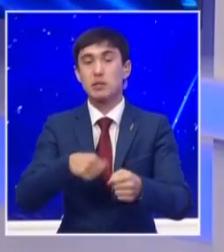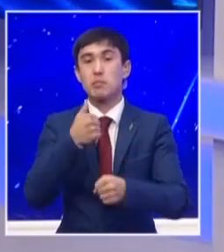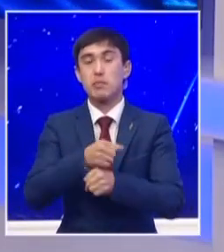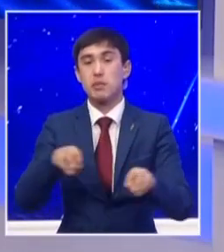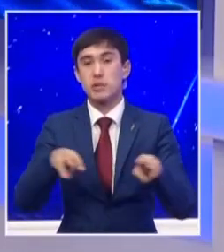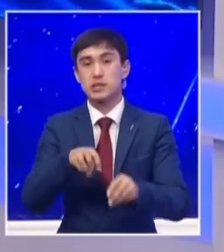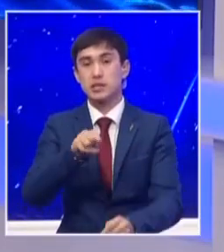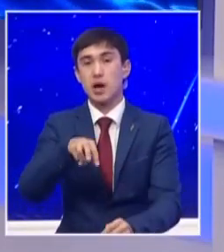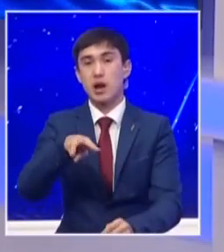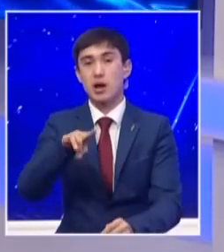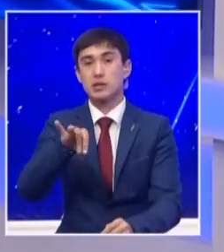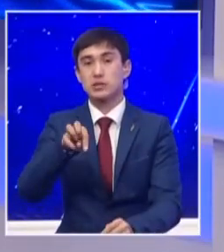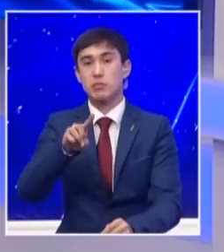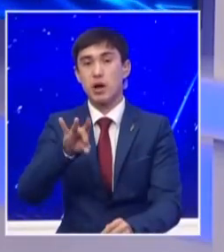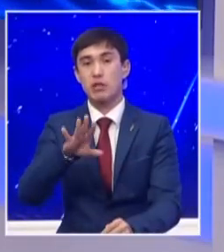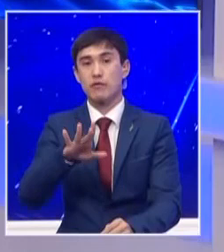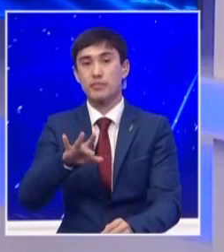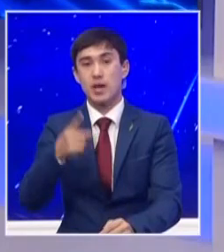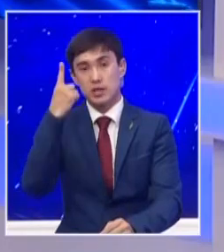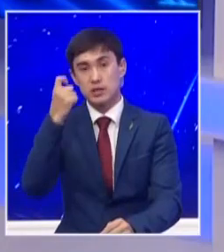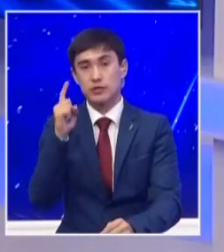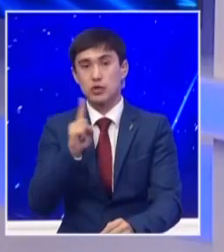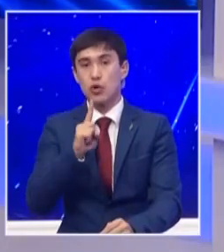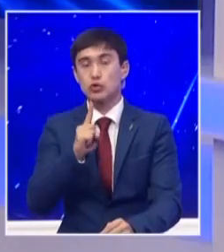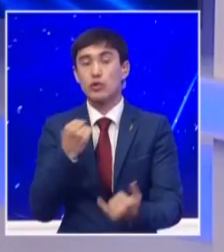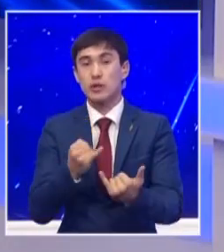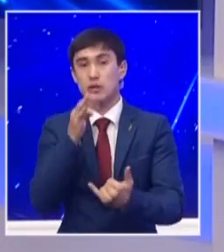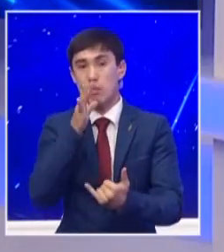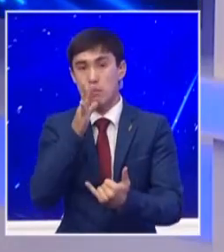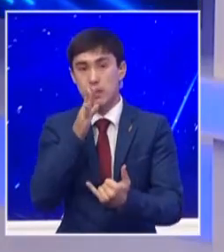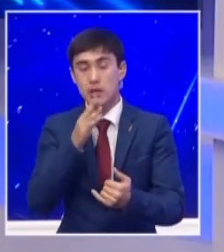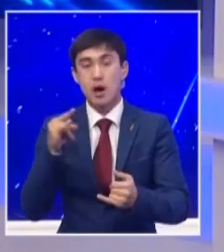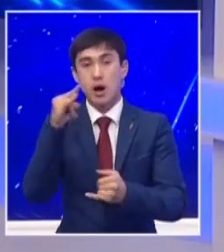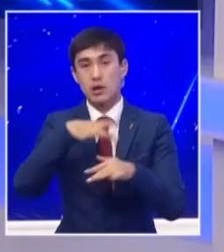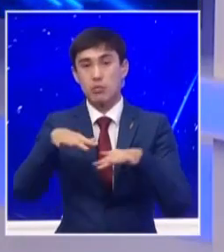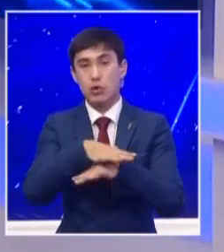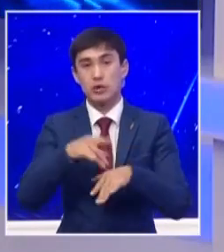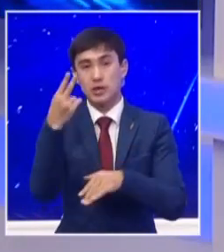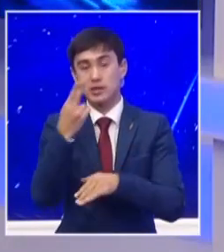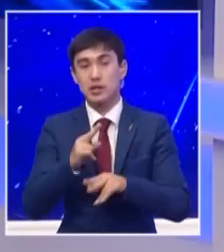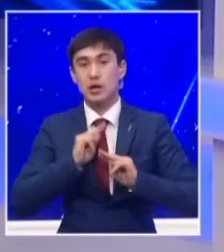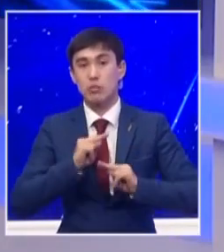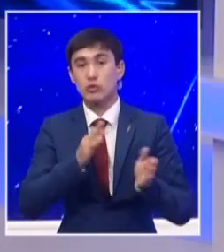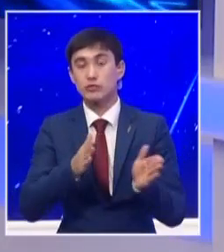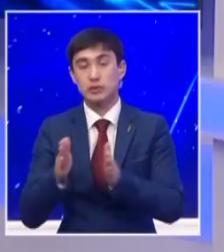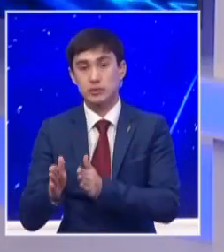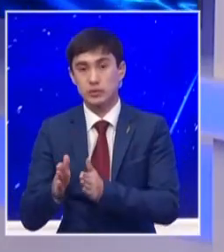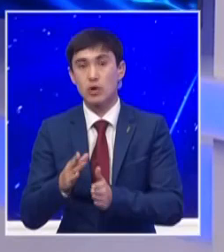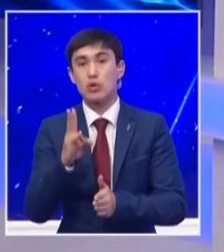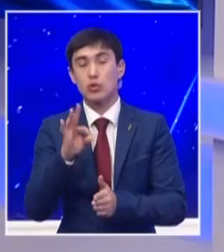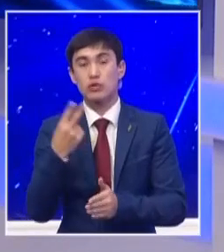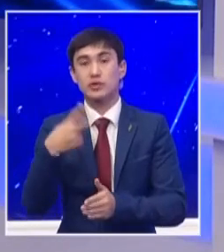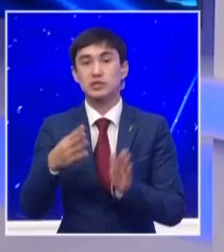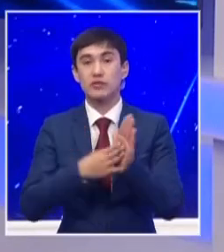председательством премьер-министра страны алихана Исмаилова Как стало известно На данный момент аэропорт Астаны работает в штатном режиме